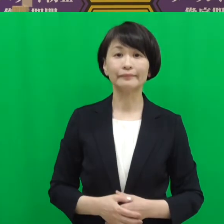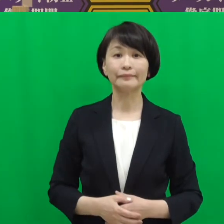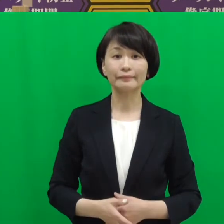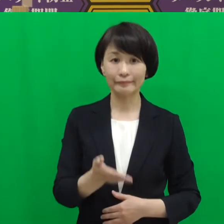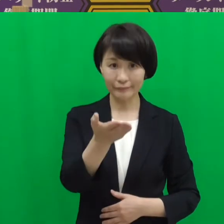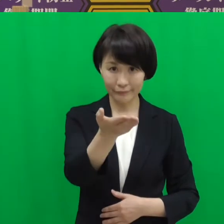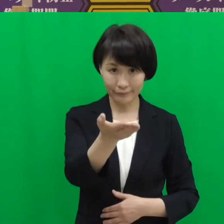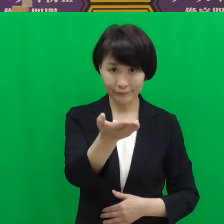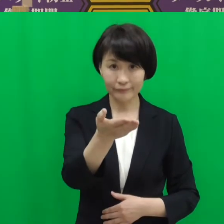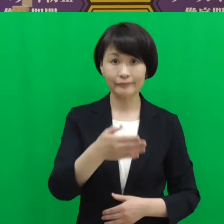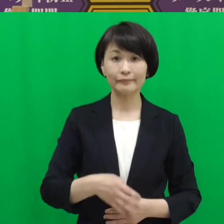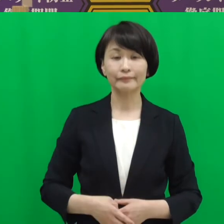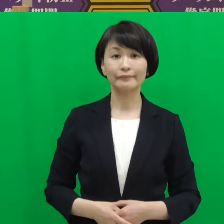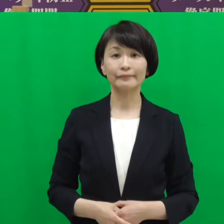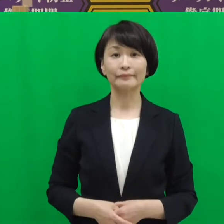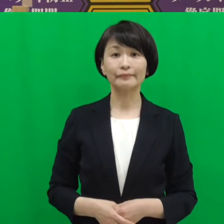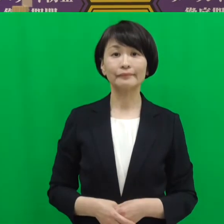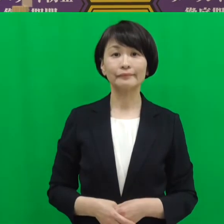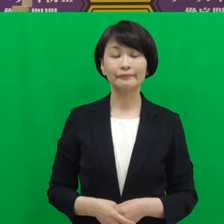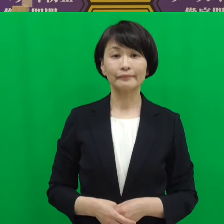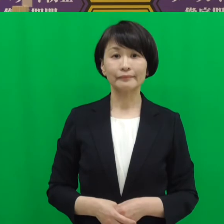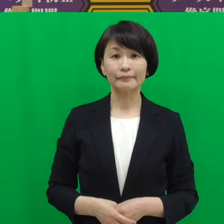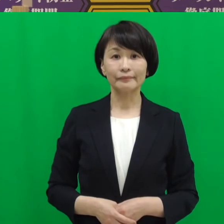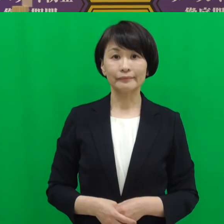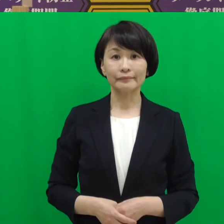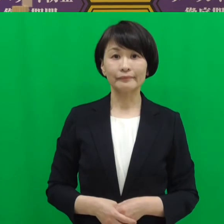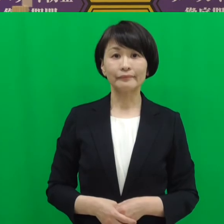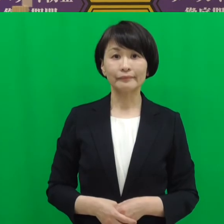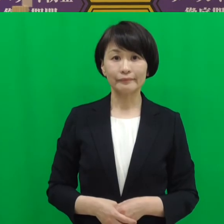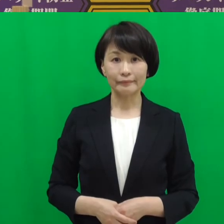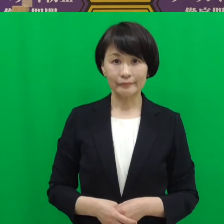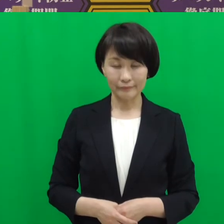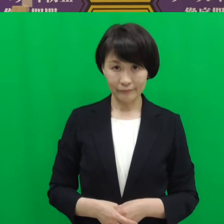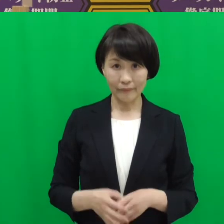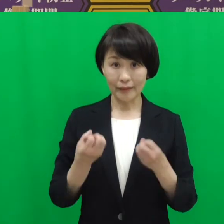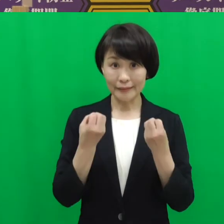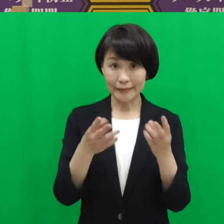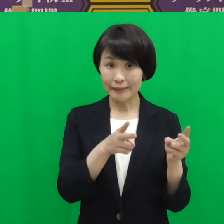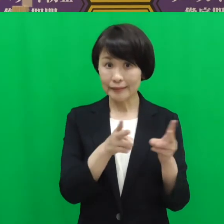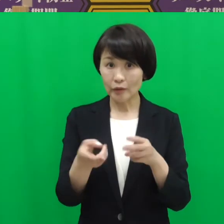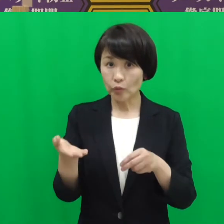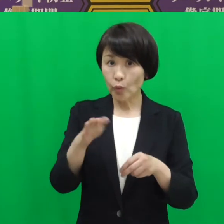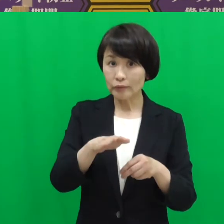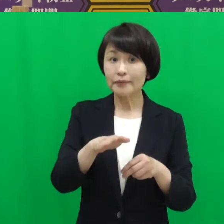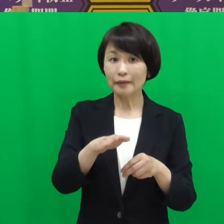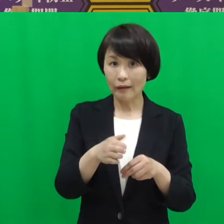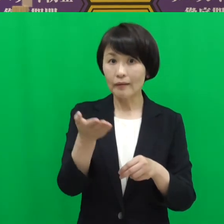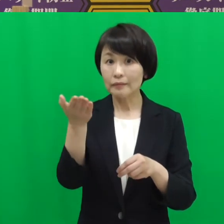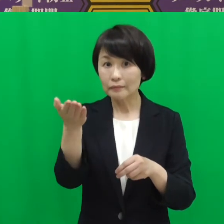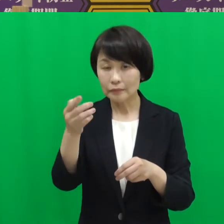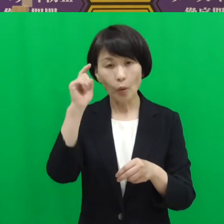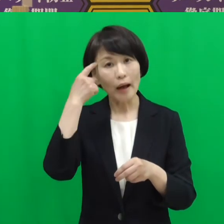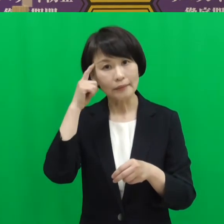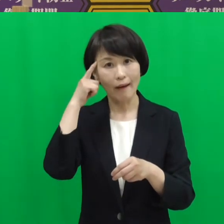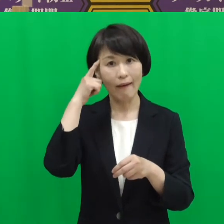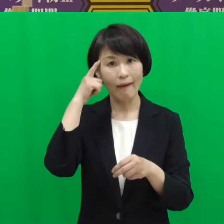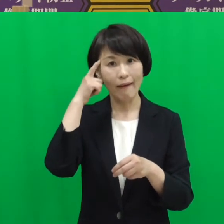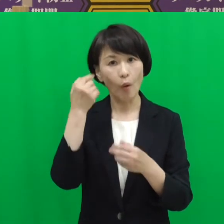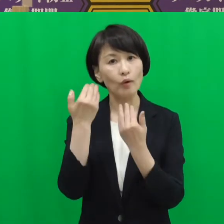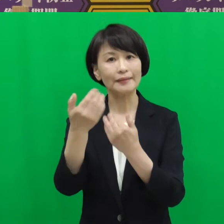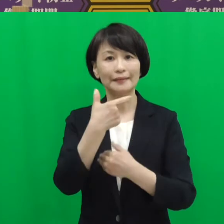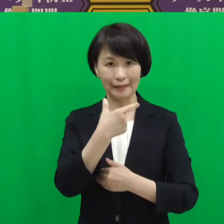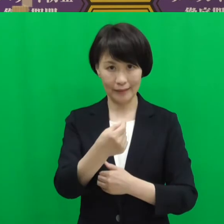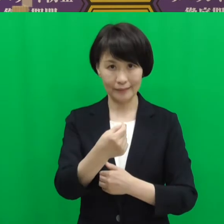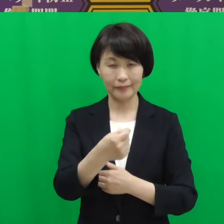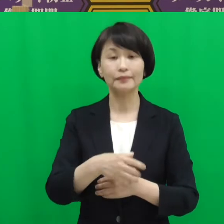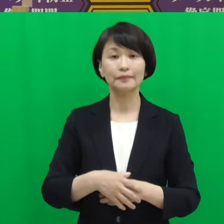はい、どうぞ。 改めてこの新制度を導入された地の思いというのを考えると、地震